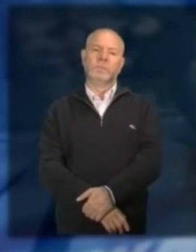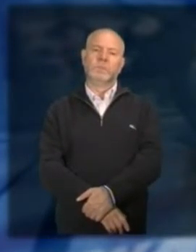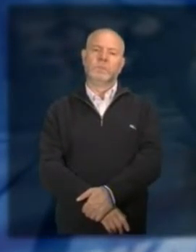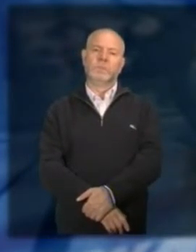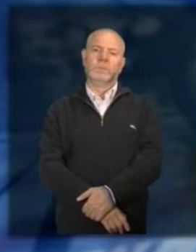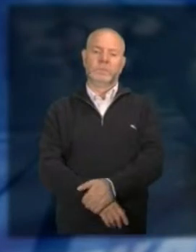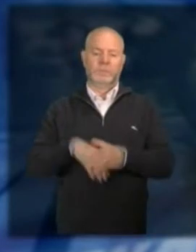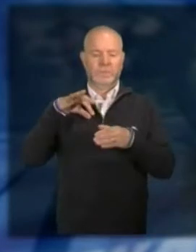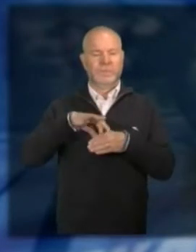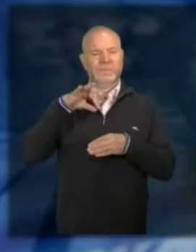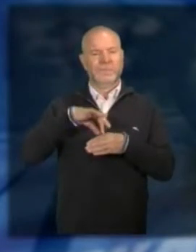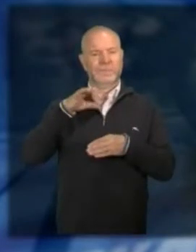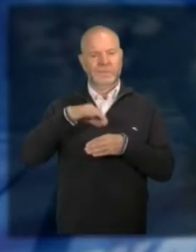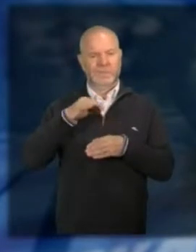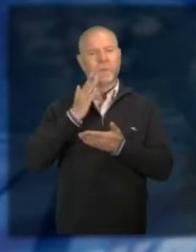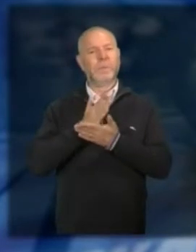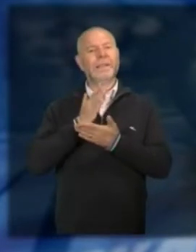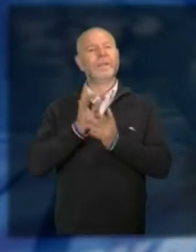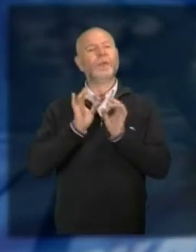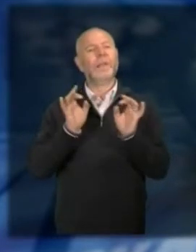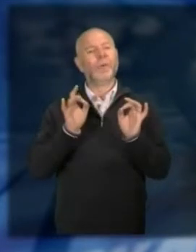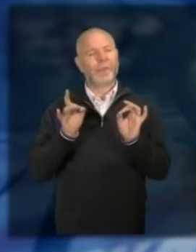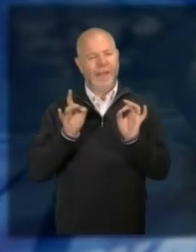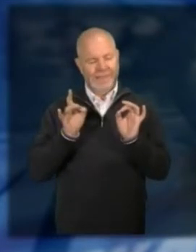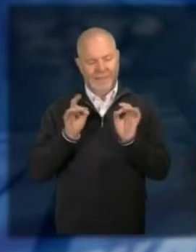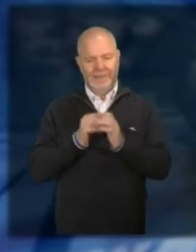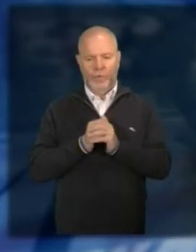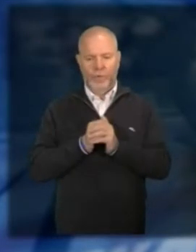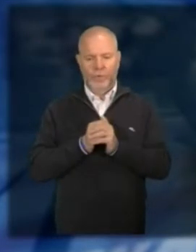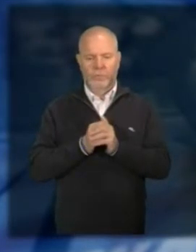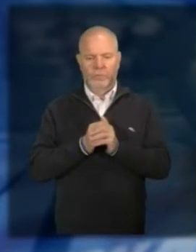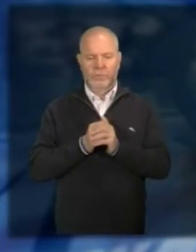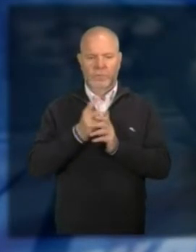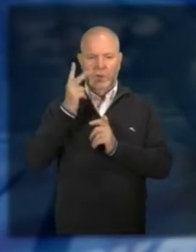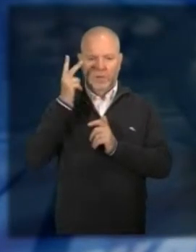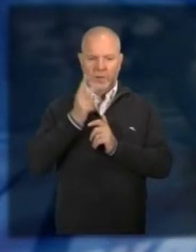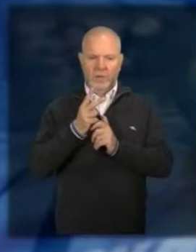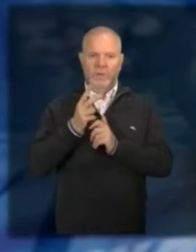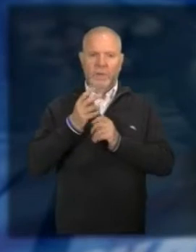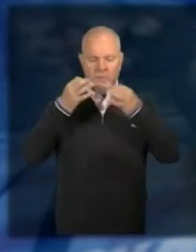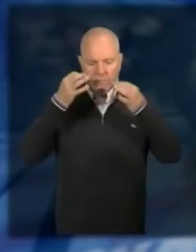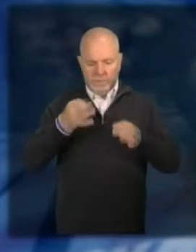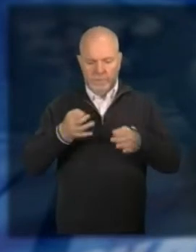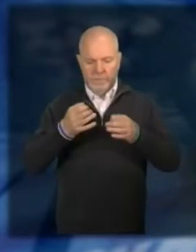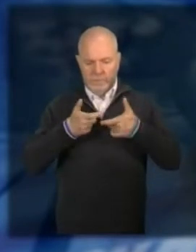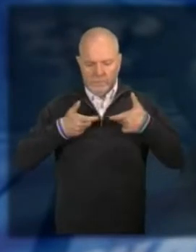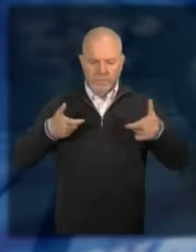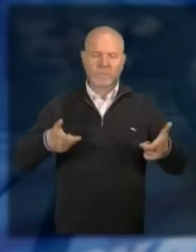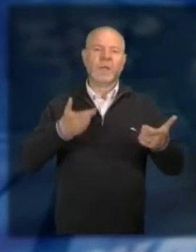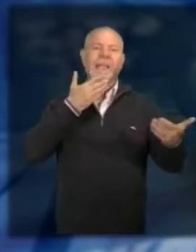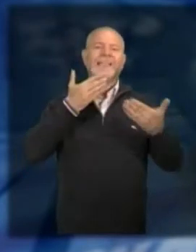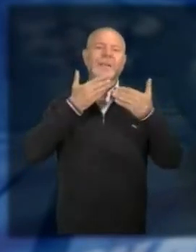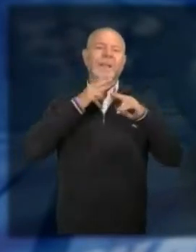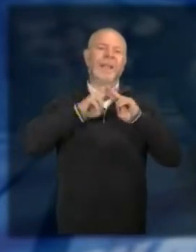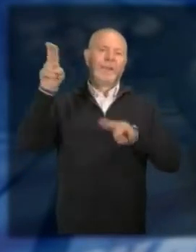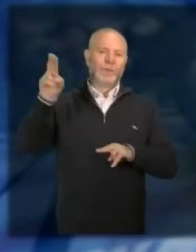Chiuse le urne, il Partito Democratico, anche a livello locale, ha definito la griglia dei delegati locali all'Assemblea Nazionale del Partito.